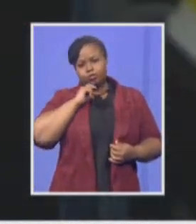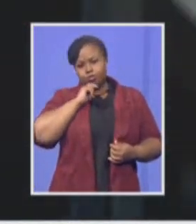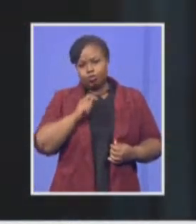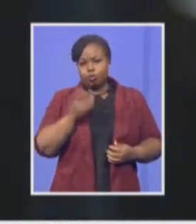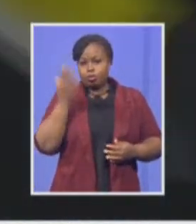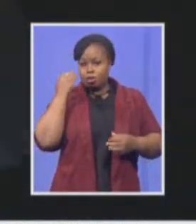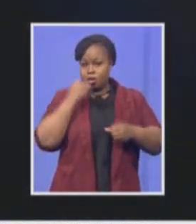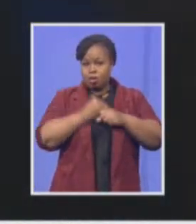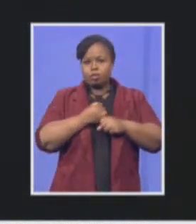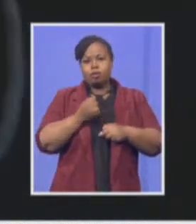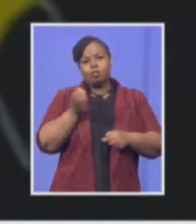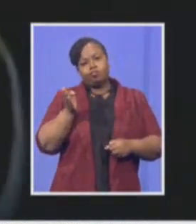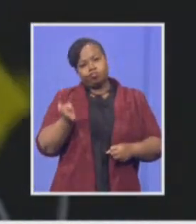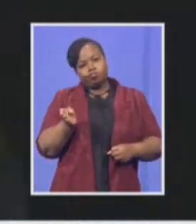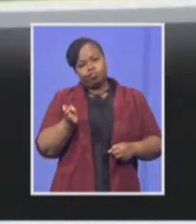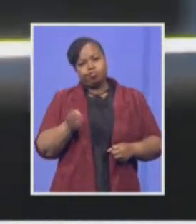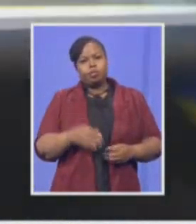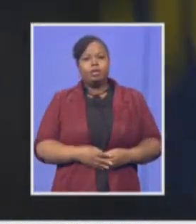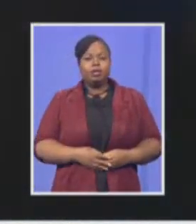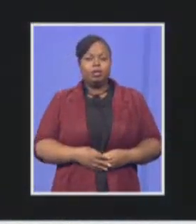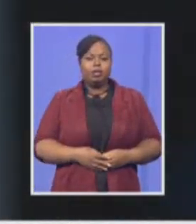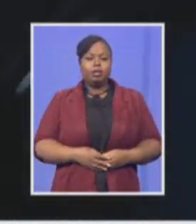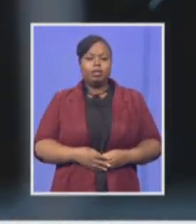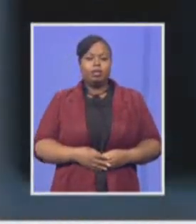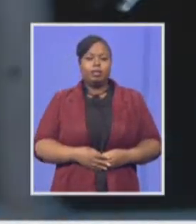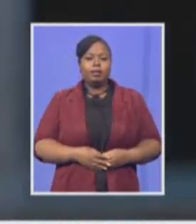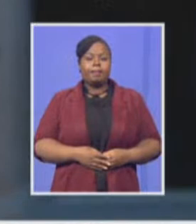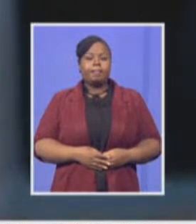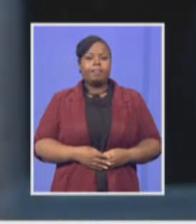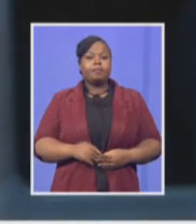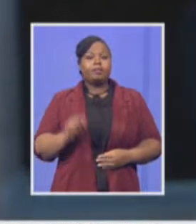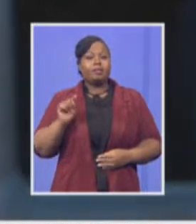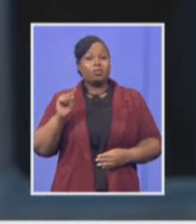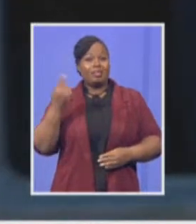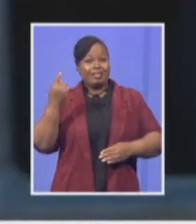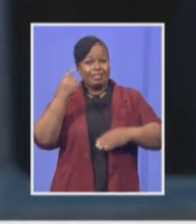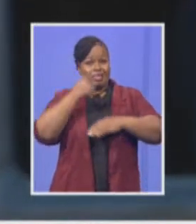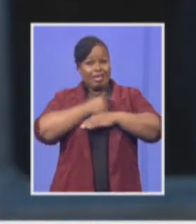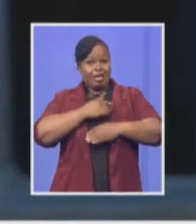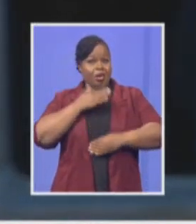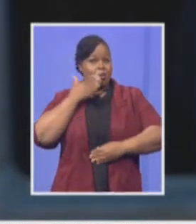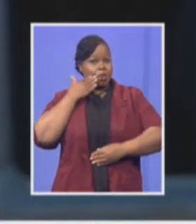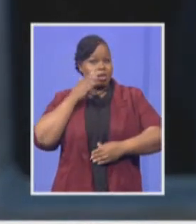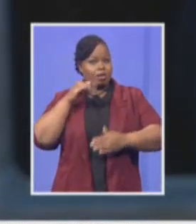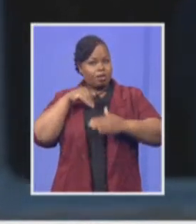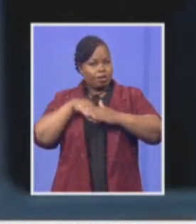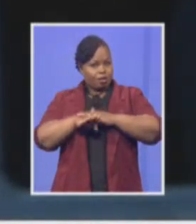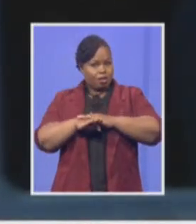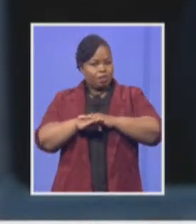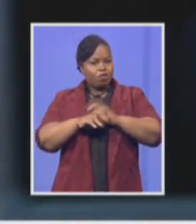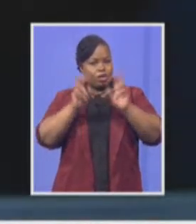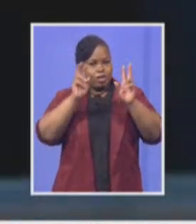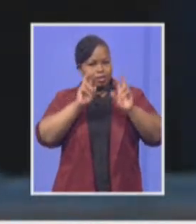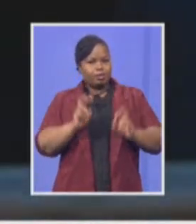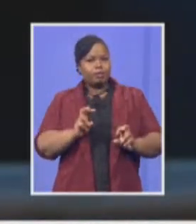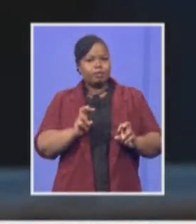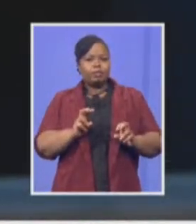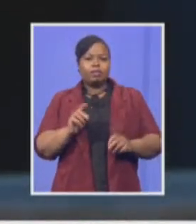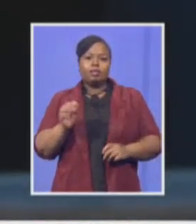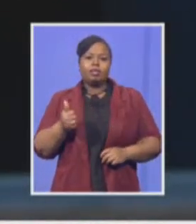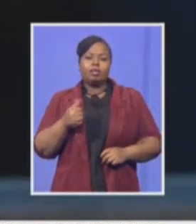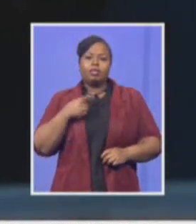year and ithe ngosuku nabathi bayeza kuzoxhunywa ugesi